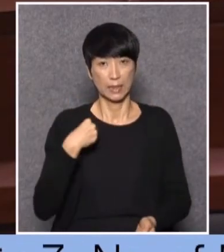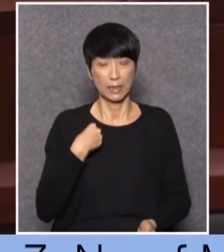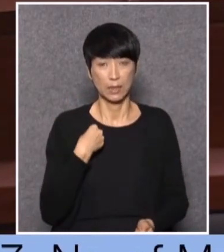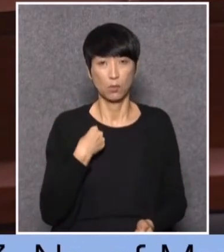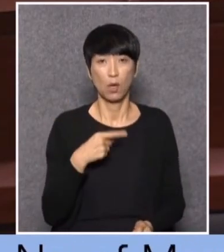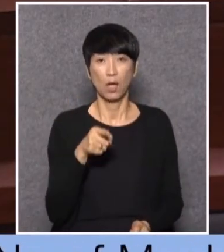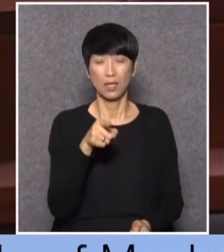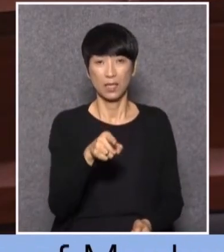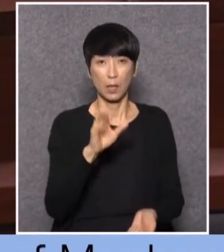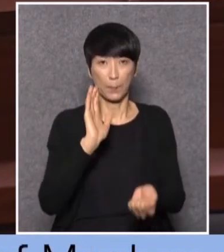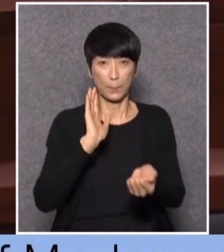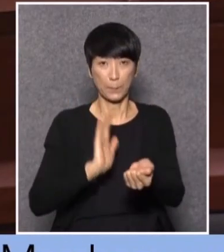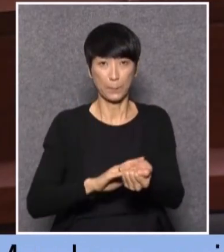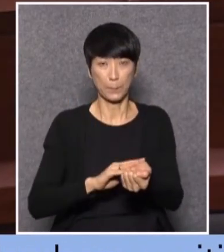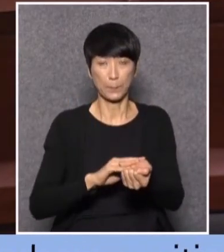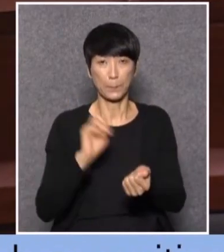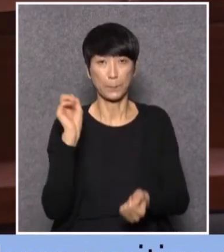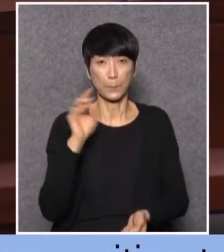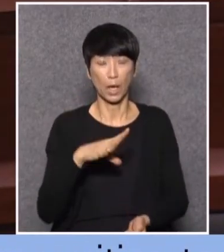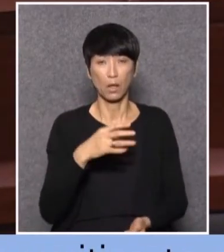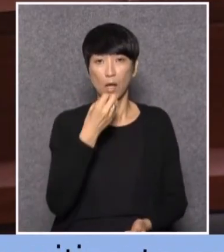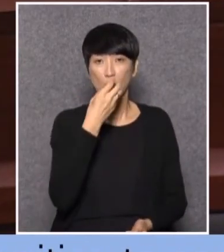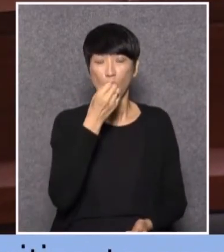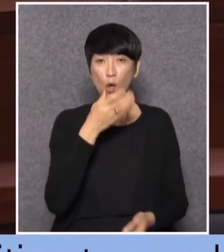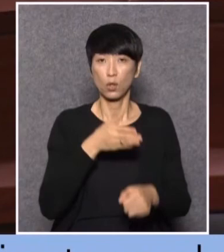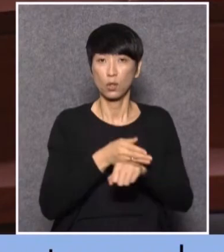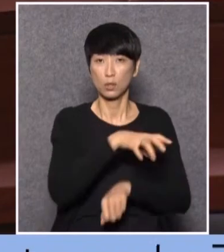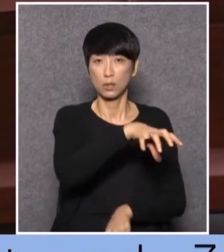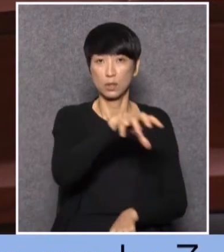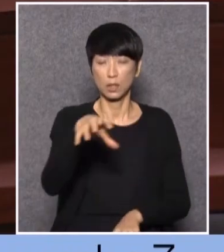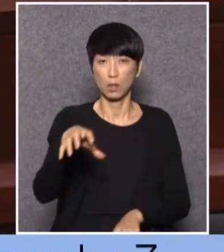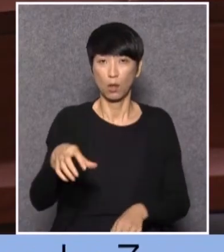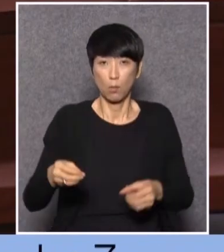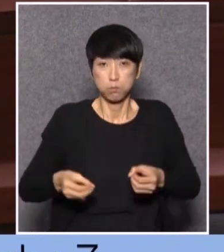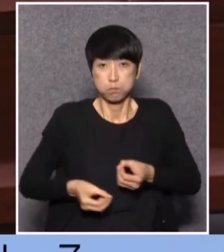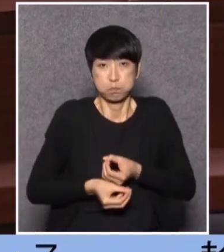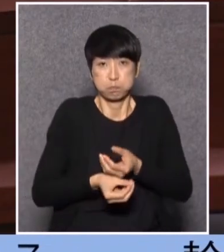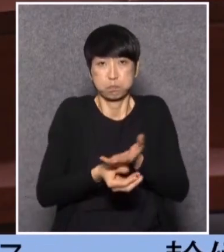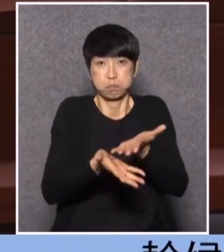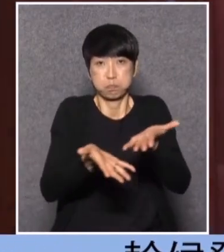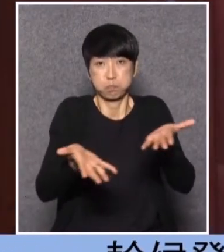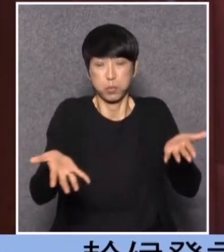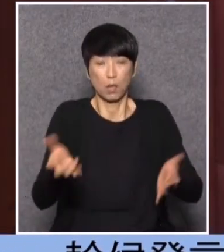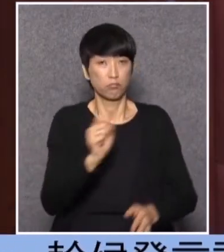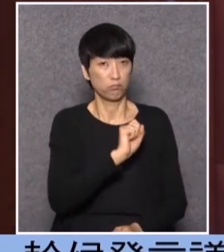呢不至於在香港的社區裡面再大規模傳播。